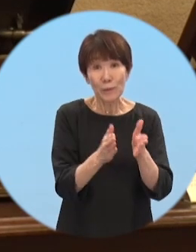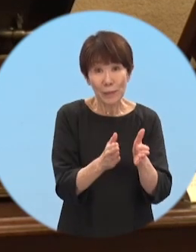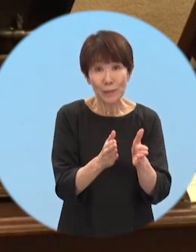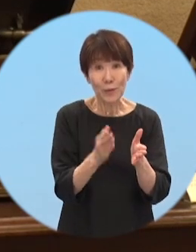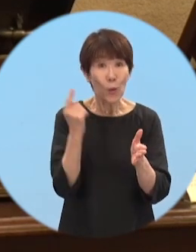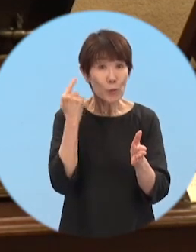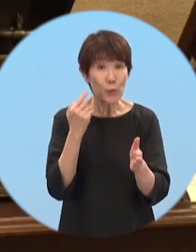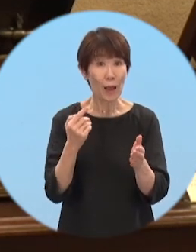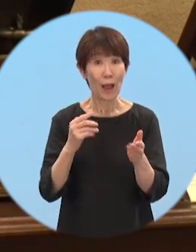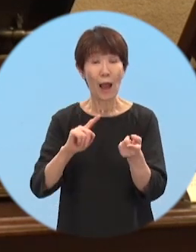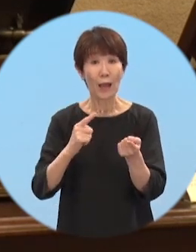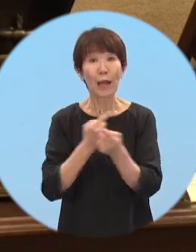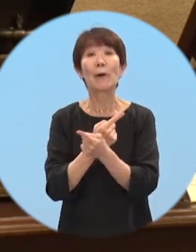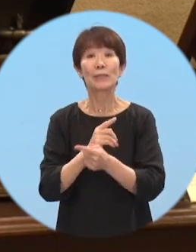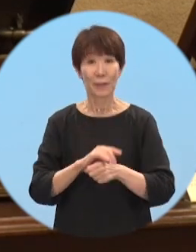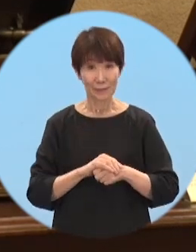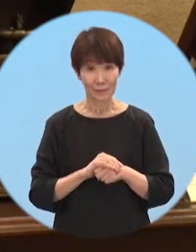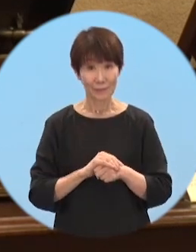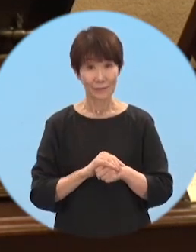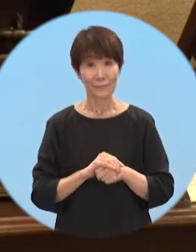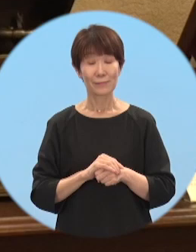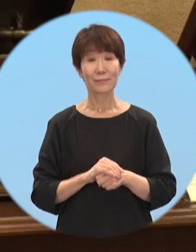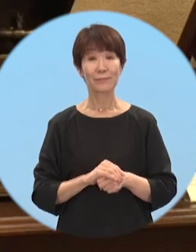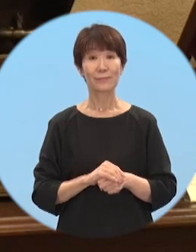。取ってみます。